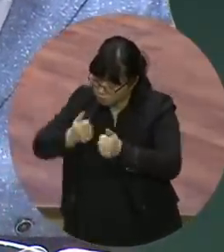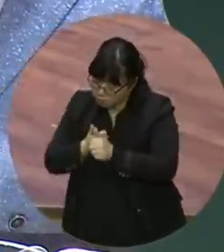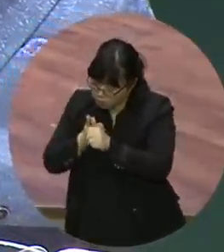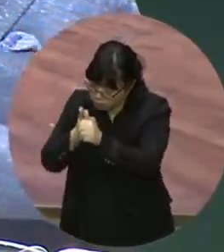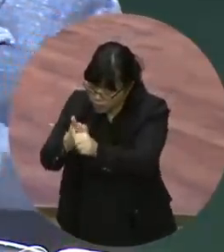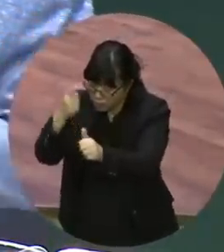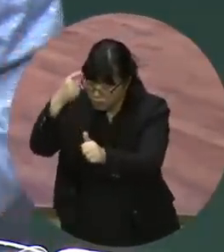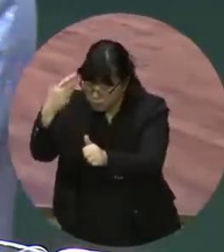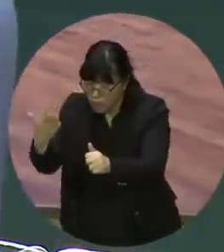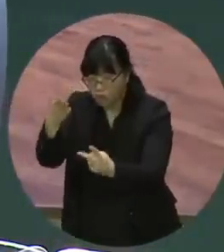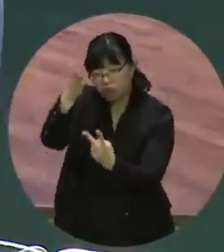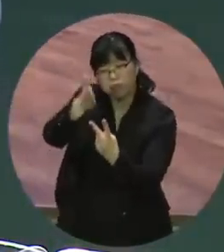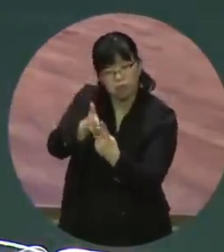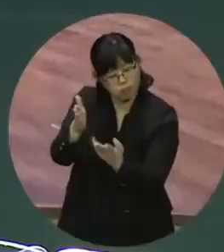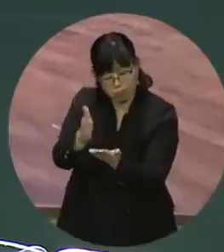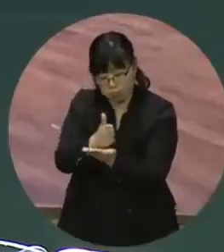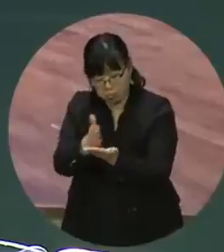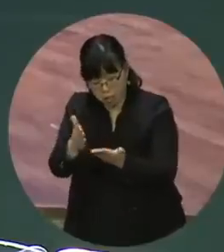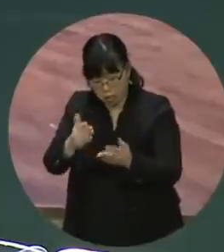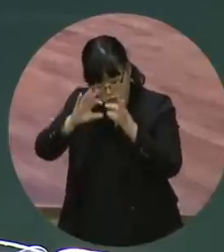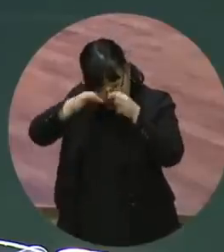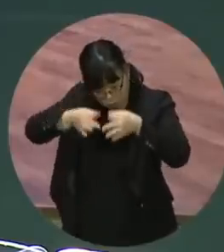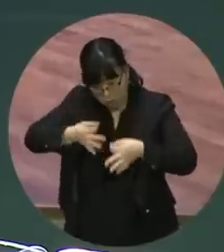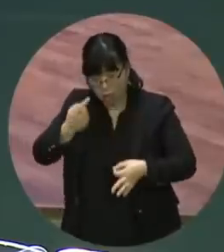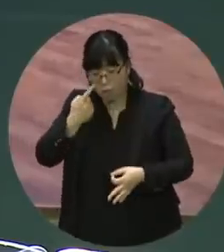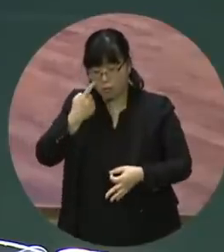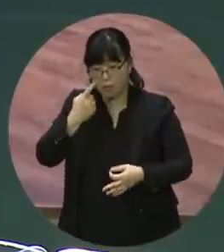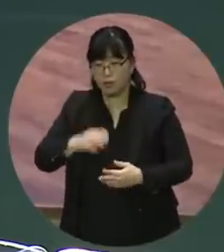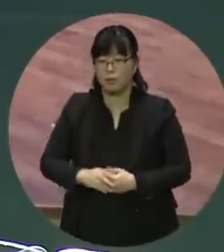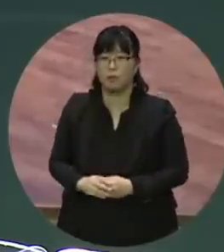삶. 그래서요, 그래서 3원을